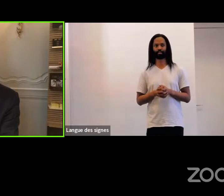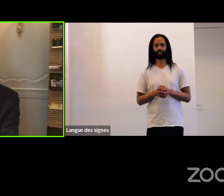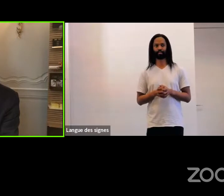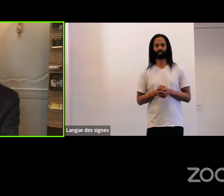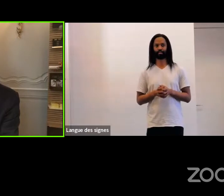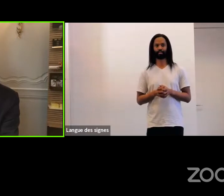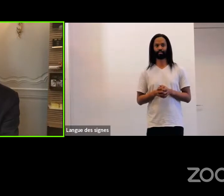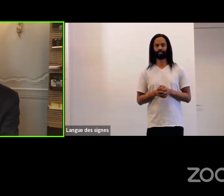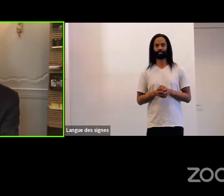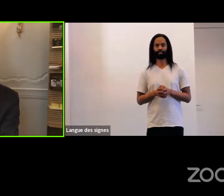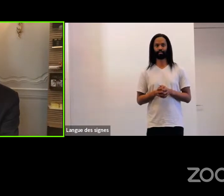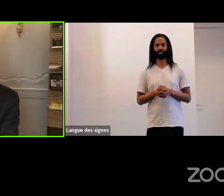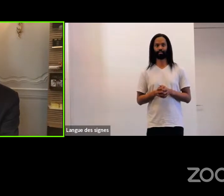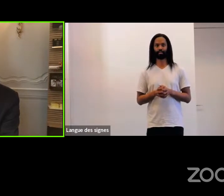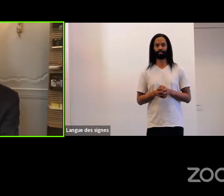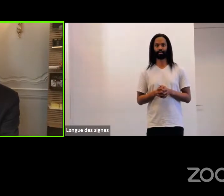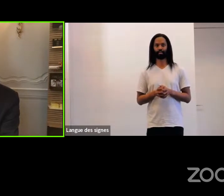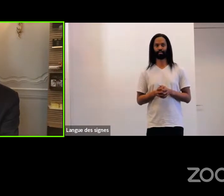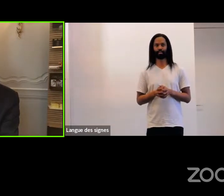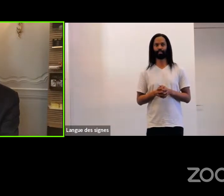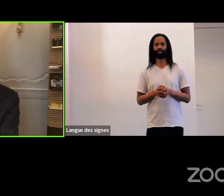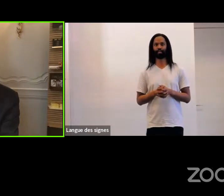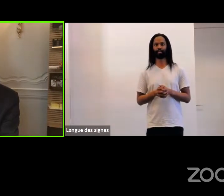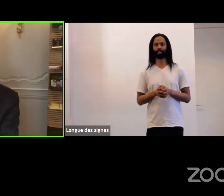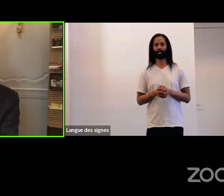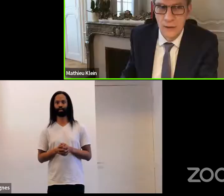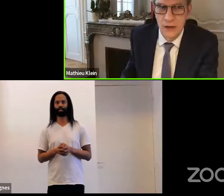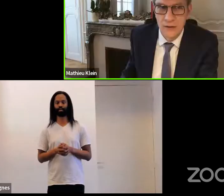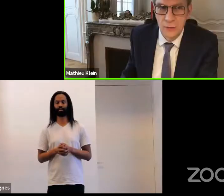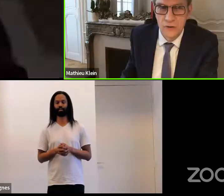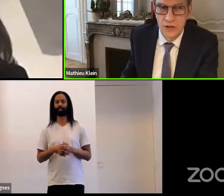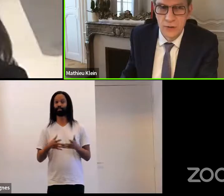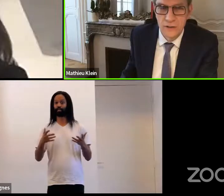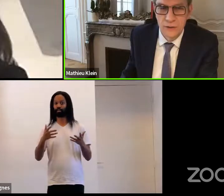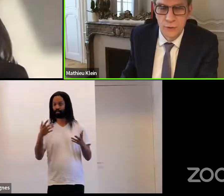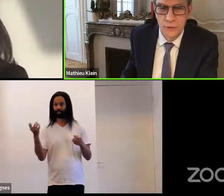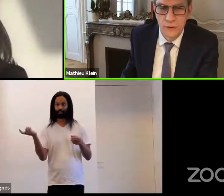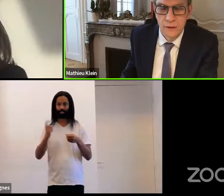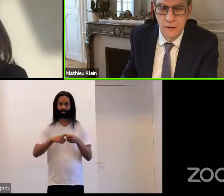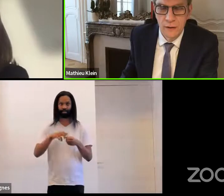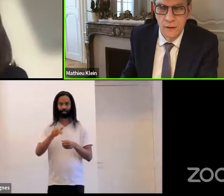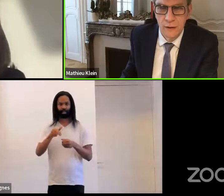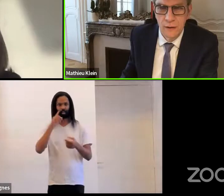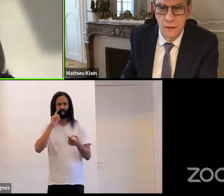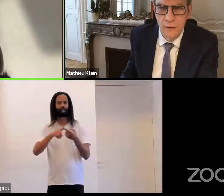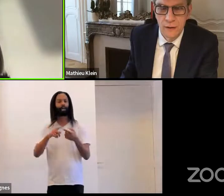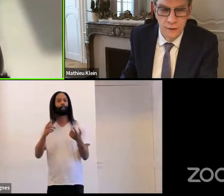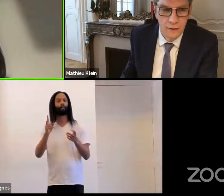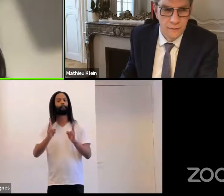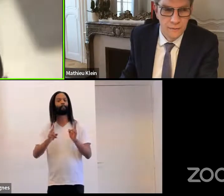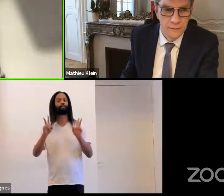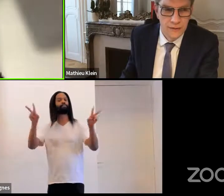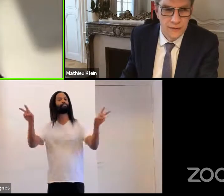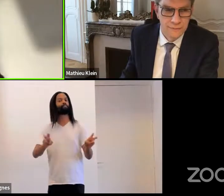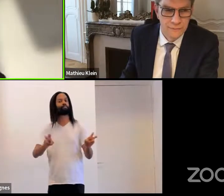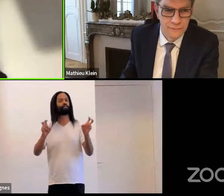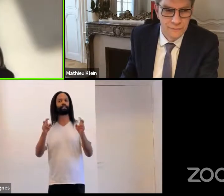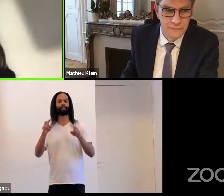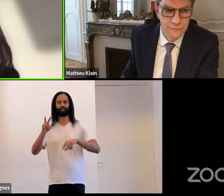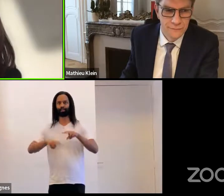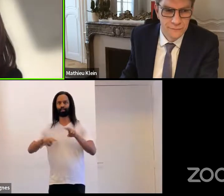Muriel, tu veux bien, en attendant que Nadège revienne, aller sur le village de l'insertion, peut-être ? Oui, merci